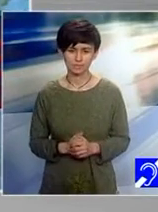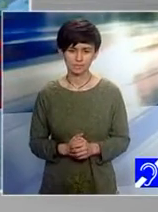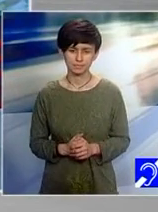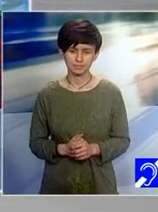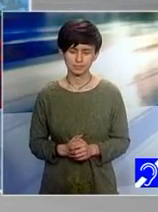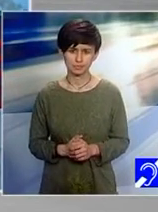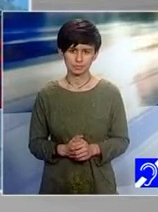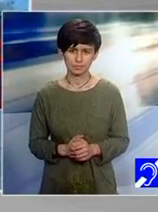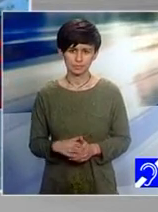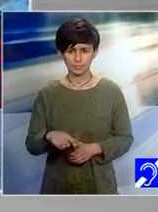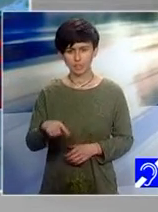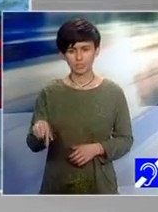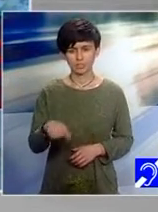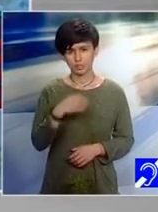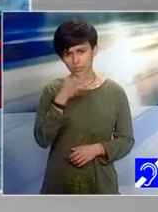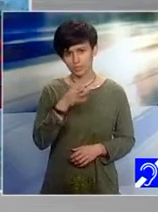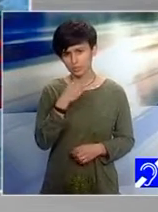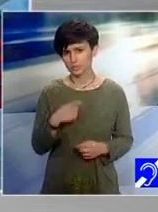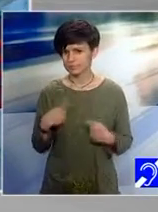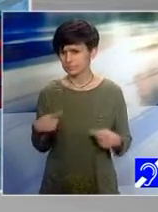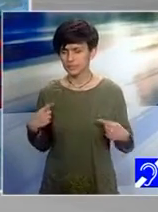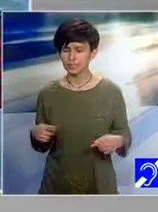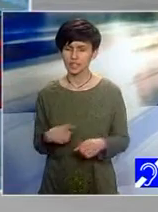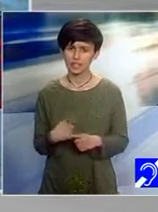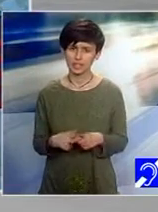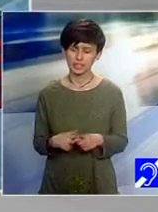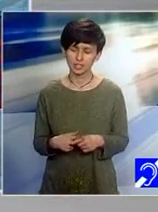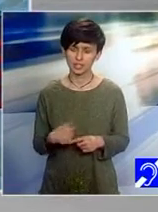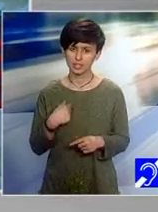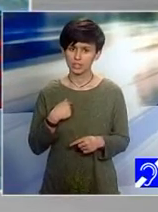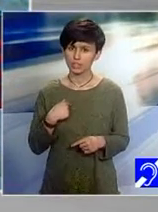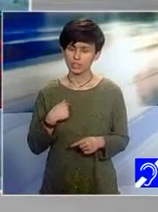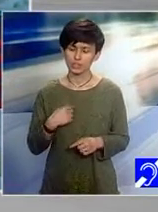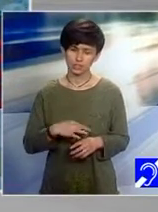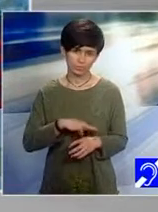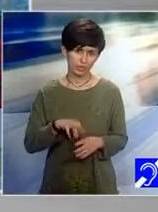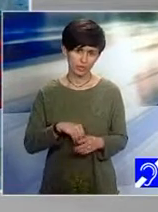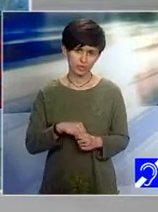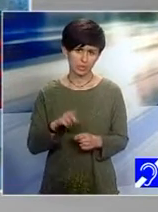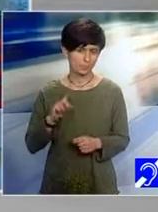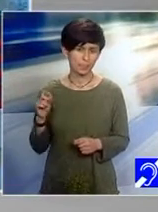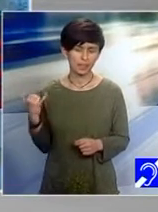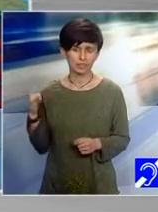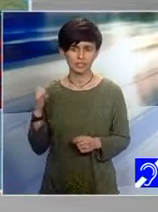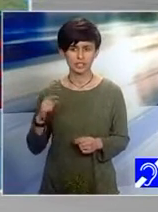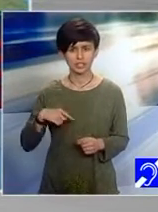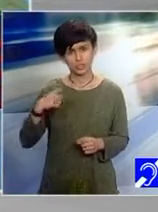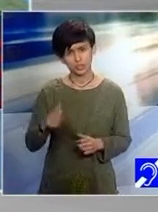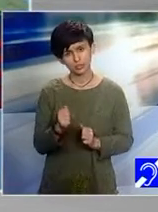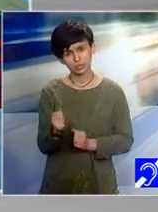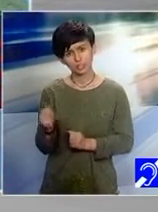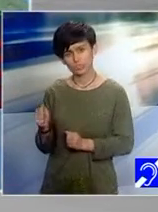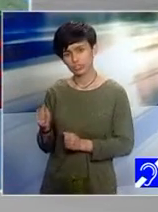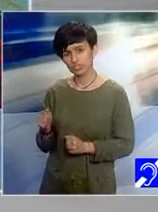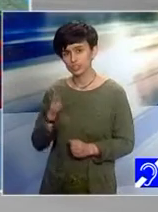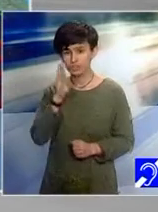o spunem de fiecare dată, deși eu, familia mea n-a venit cu acel val de după genocid, pentru că mama mea a venit pe un val mai